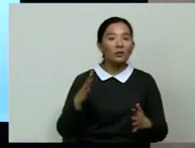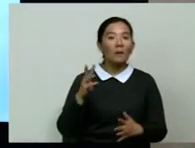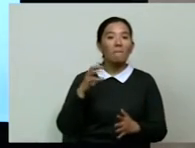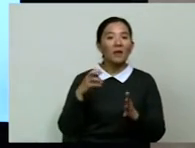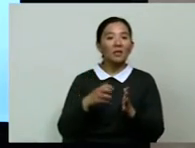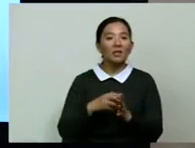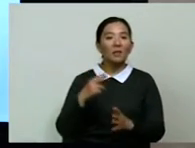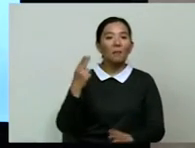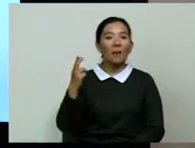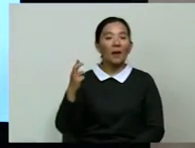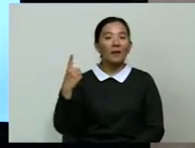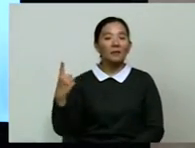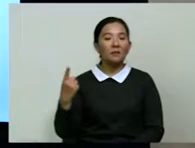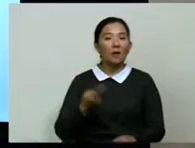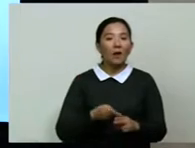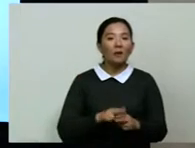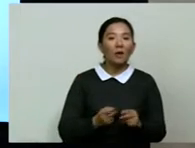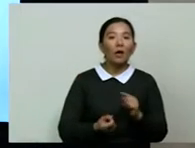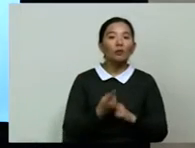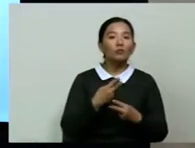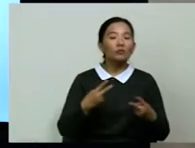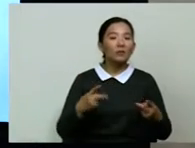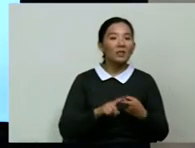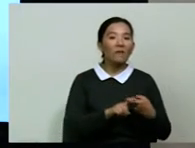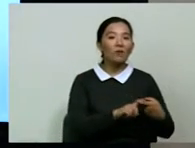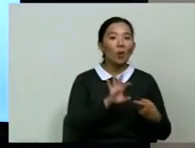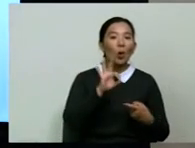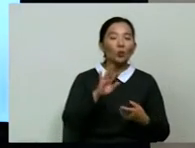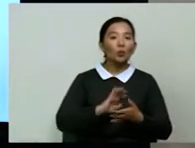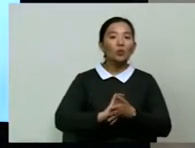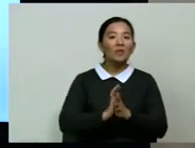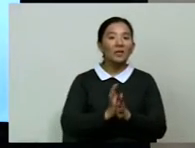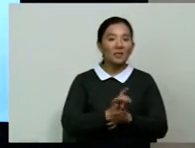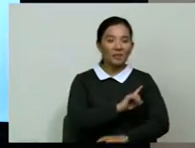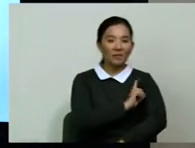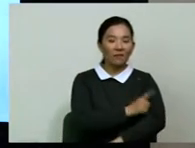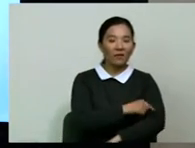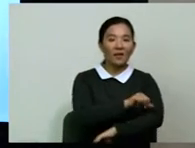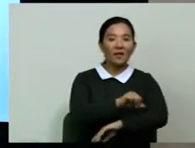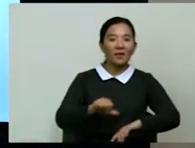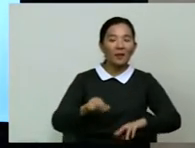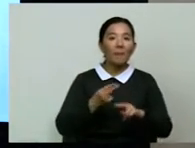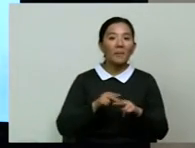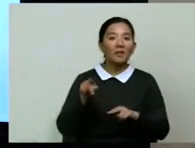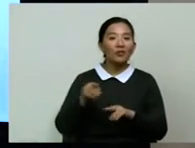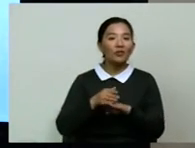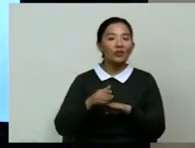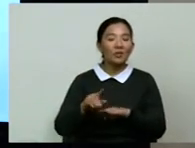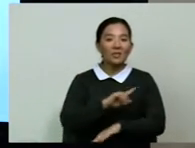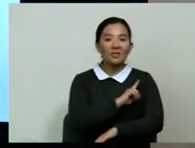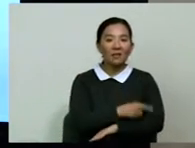магнитной индукции B1. От чего это зависит? От густоты силовых линий. Посмотрите, вот в этой части силовые